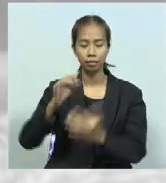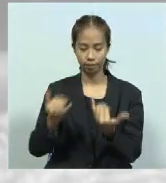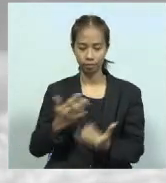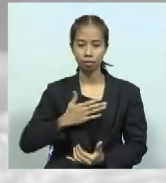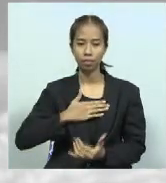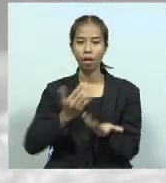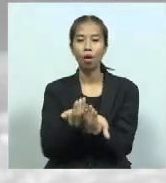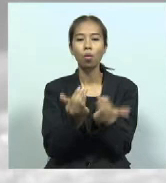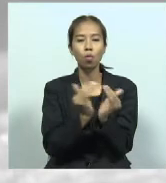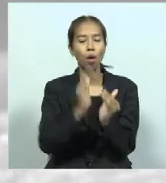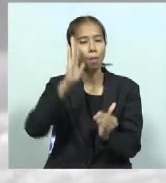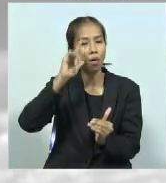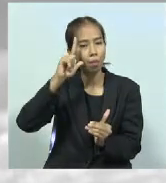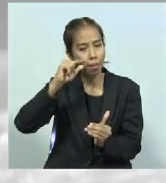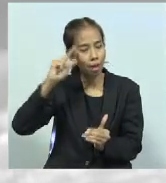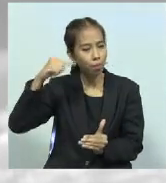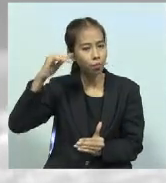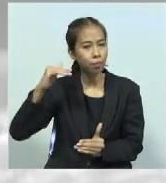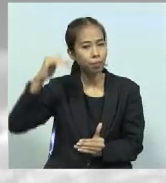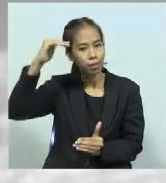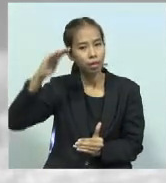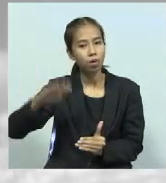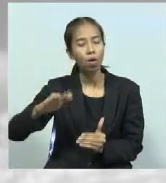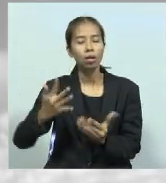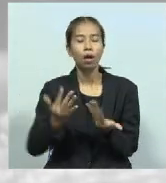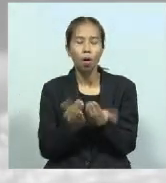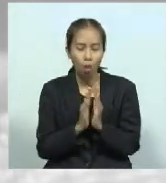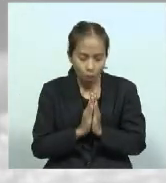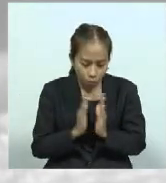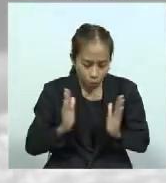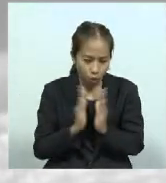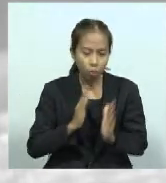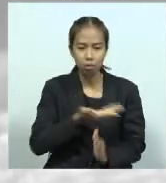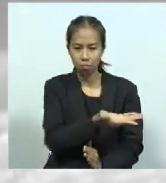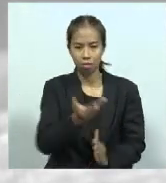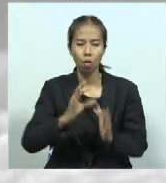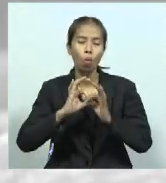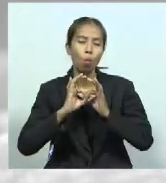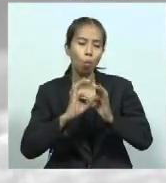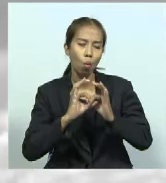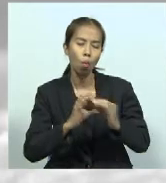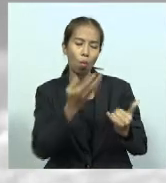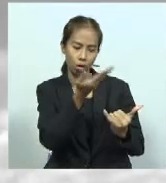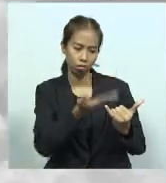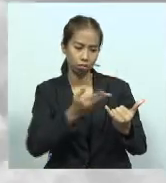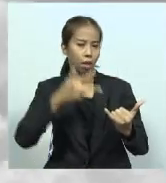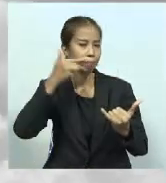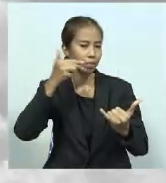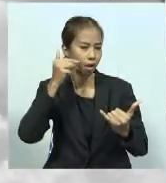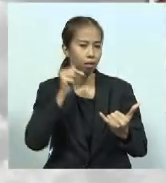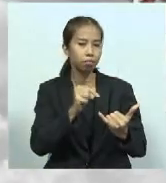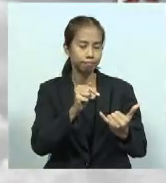ครัวพ่อแม่พี่สาวน้องสาวขอบคุณทุกความห่วงใยน้ำตาลบุตรสลันทองชิวมาณโอกา